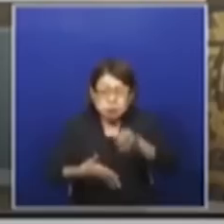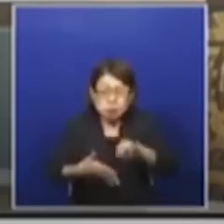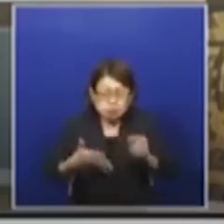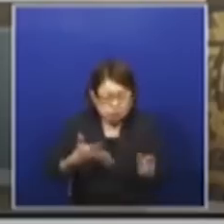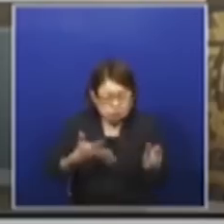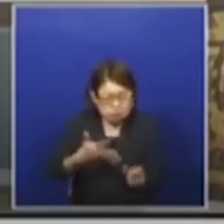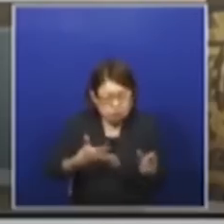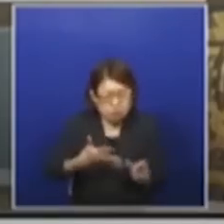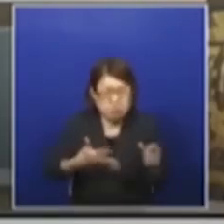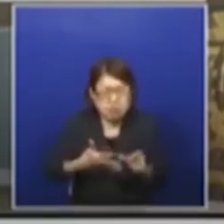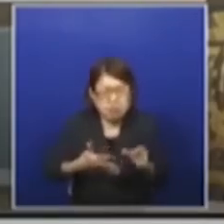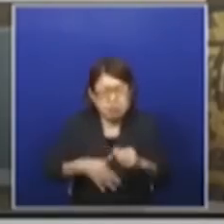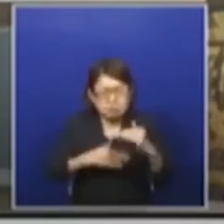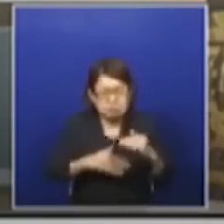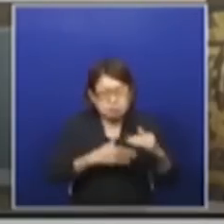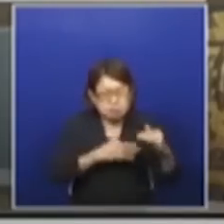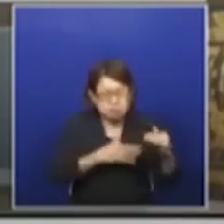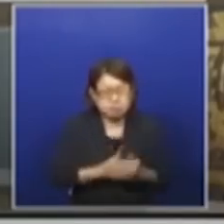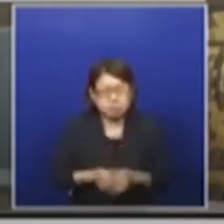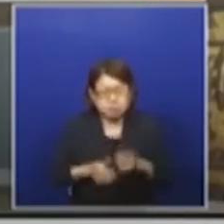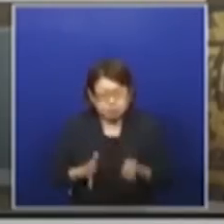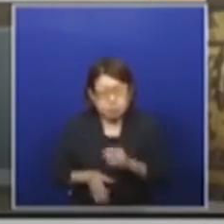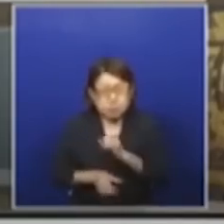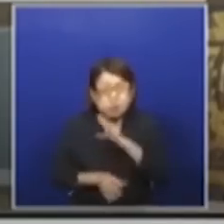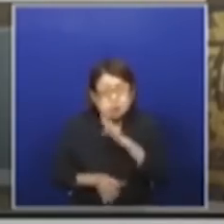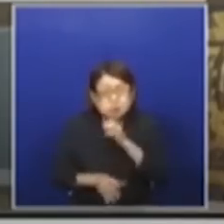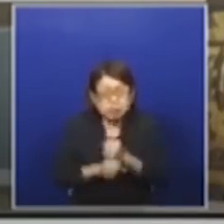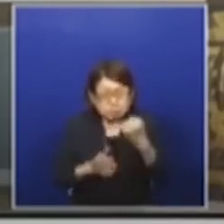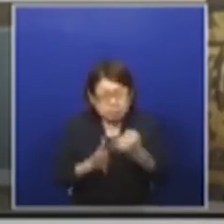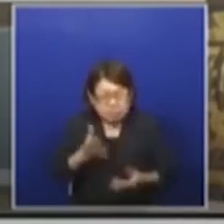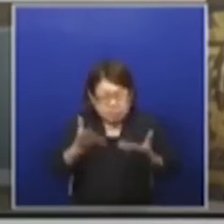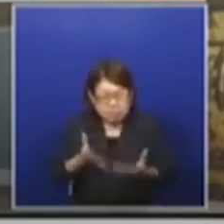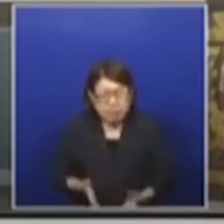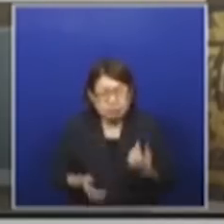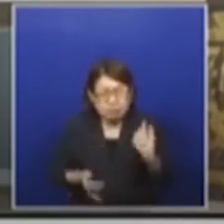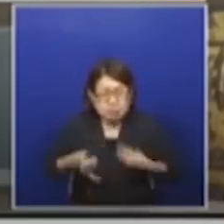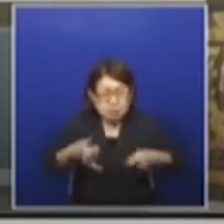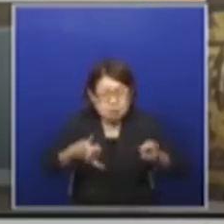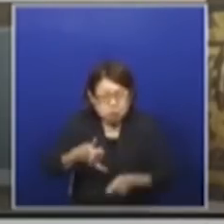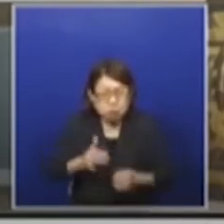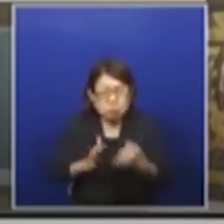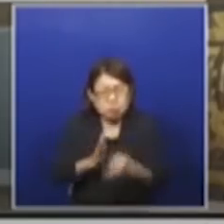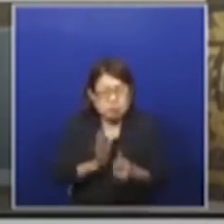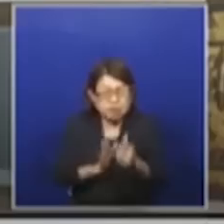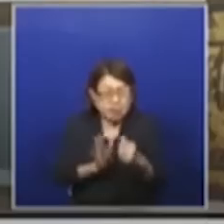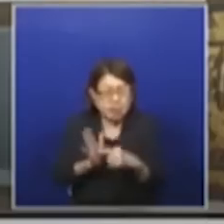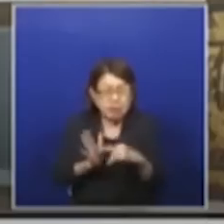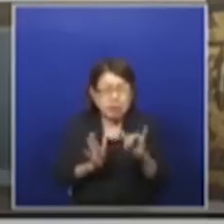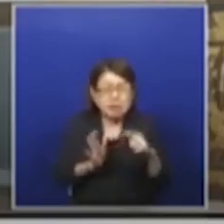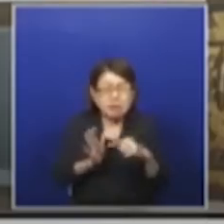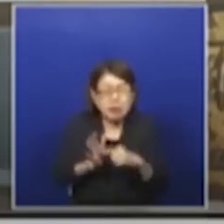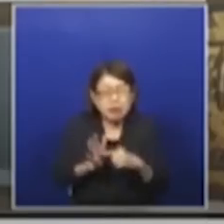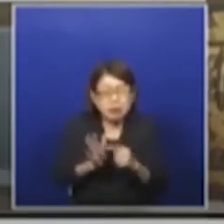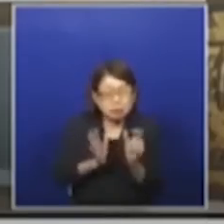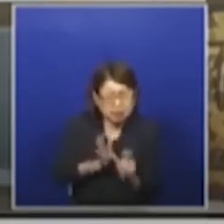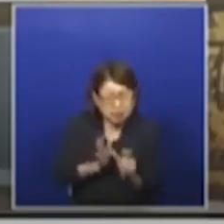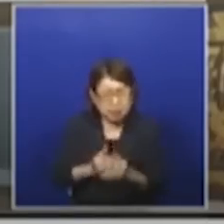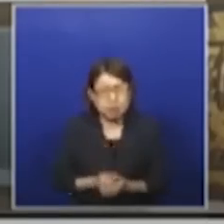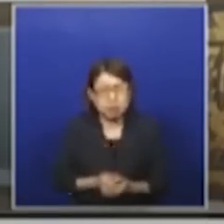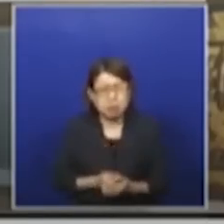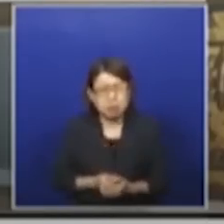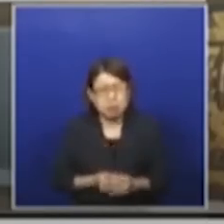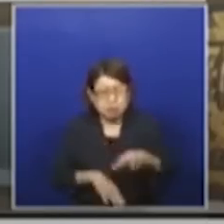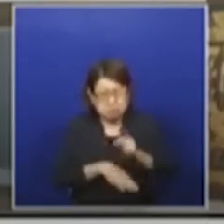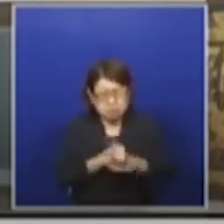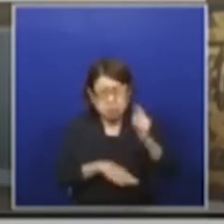ให้ชัดเจนและพึงกำหนดโทษอาญาเฉพาะความผิดร้ายแรงท่านประธานครับมาตรา19นี้ให้อำนาจดุลพินิ